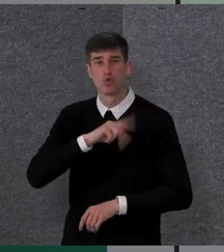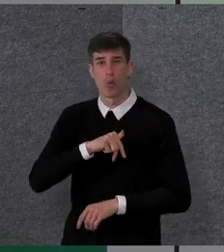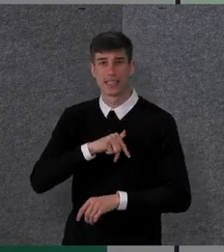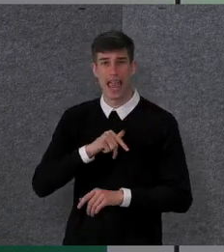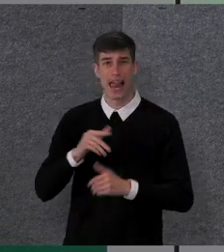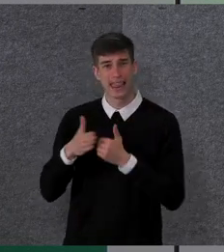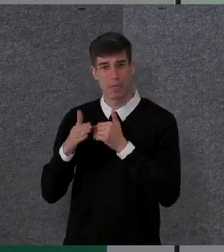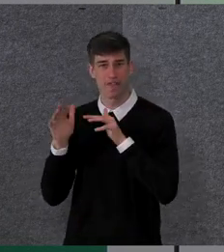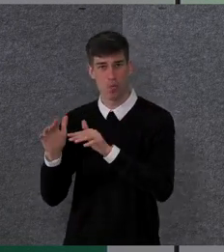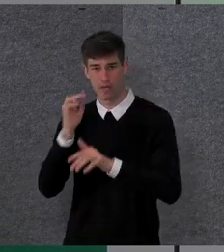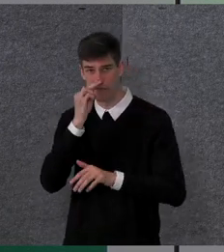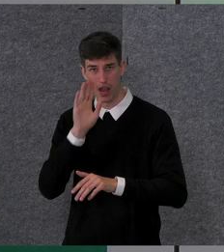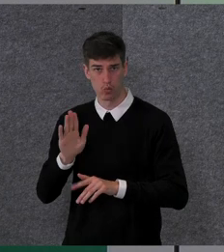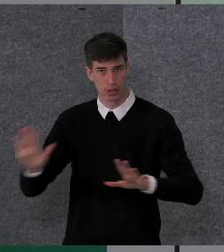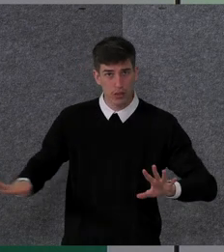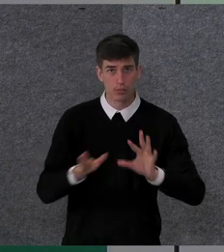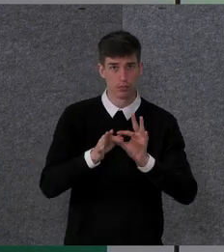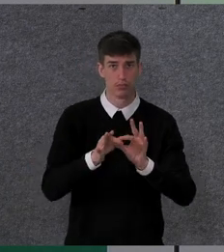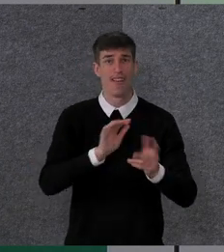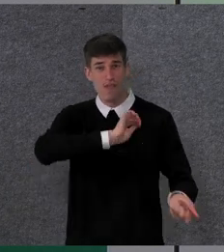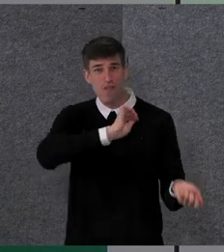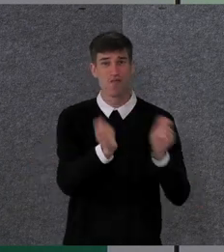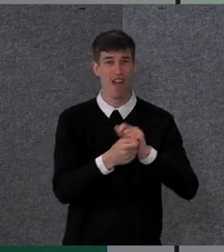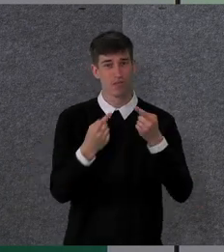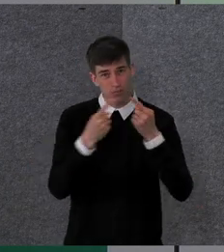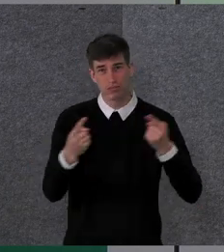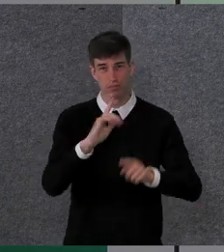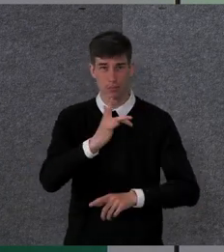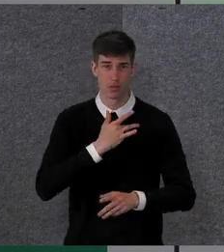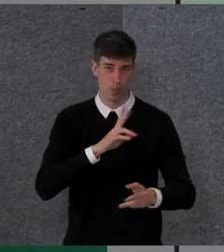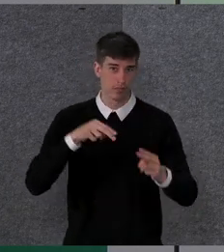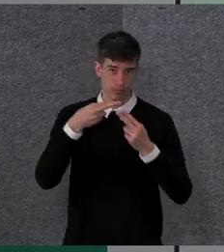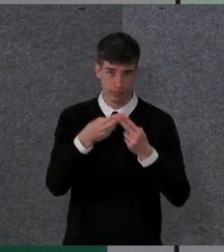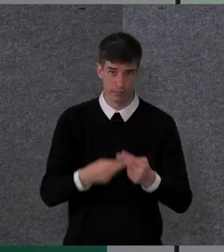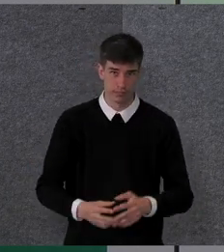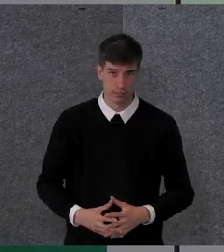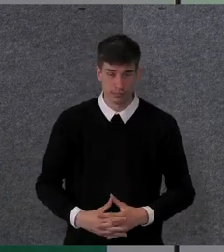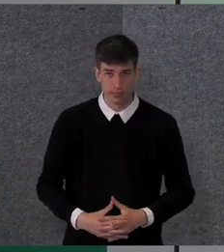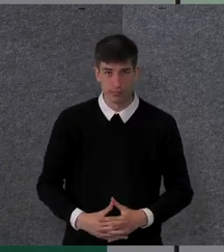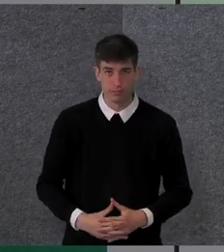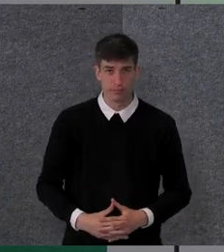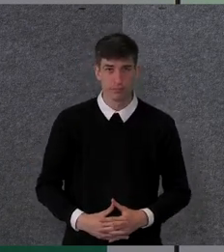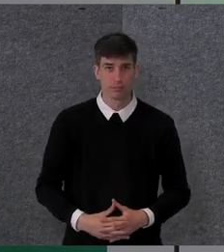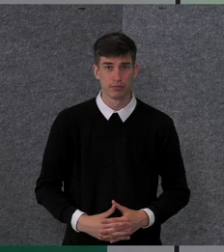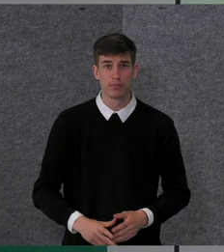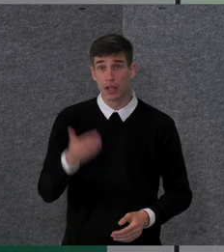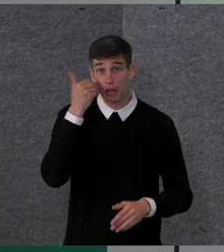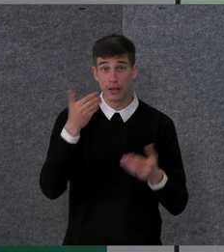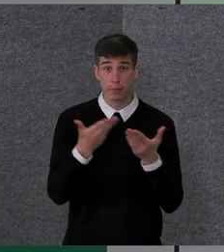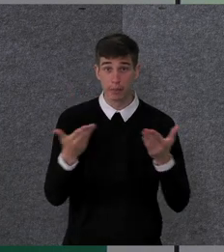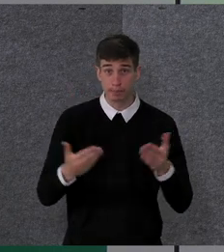im Blick hat. Wir wollen einen echten Wandel für alle Menschen. Liebe Freundinnen und Freunde,